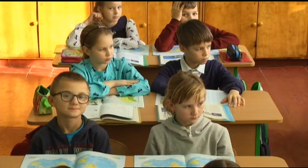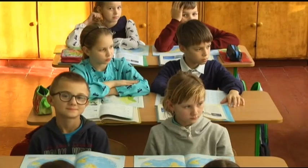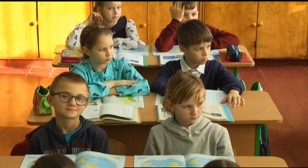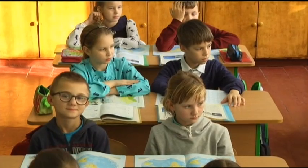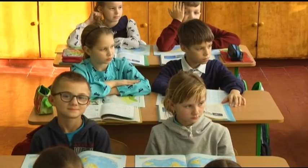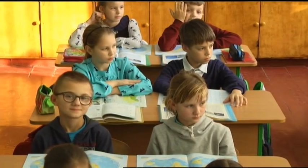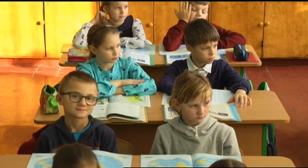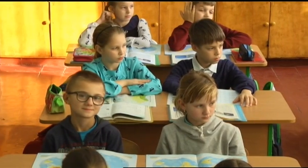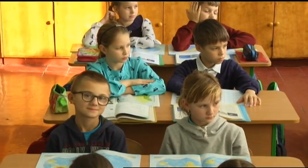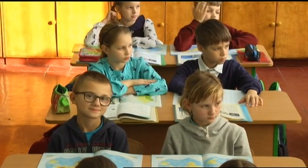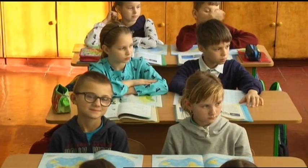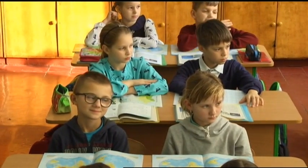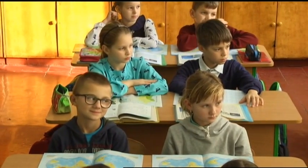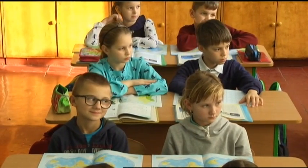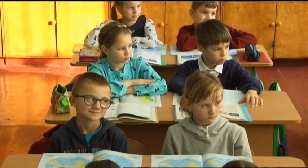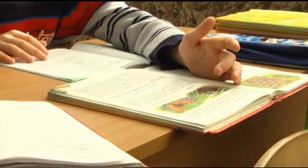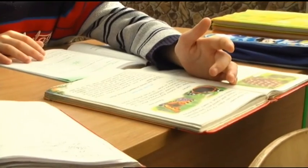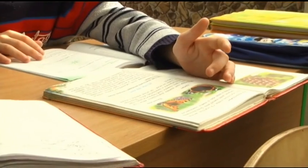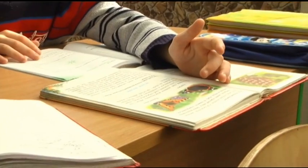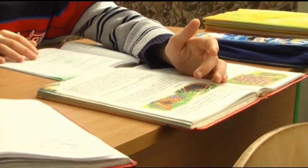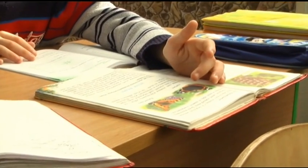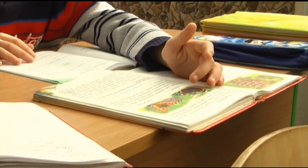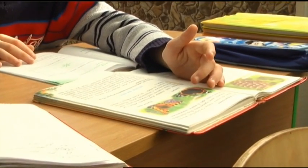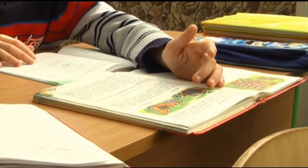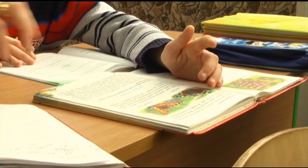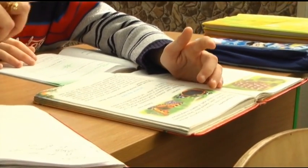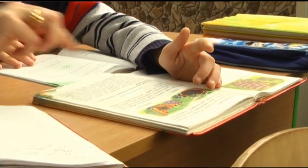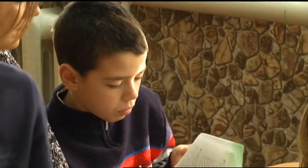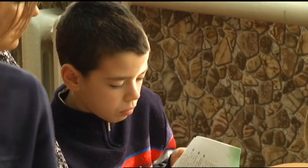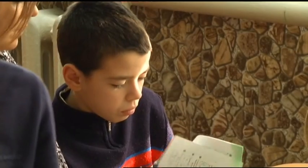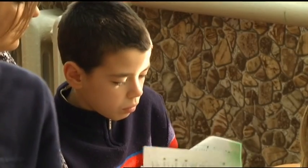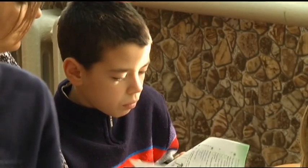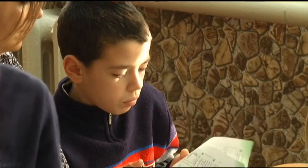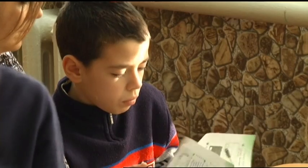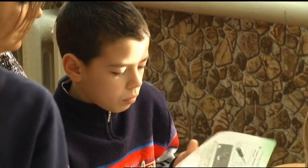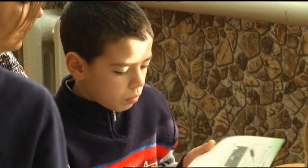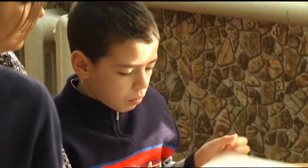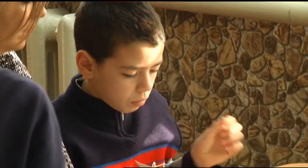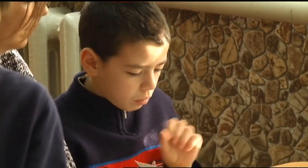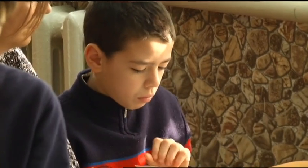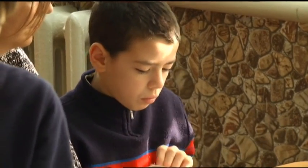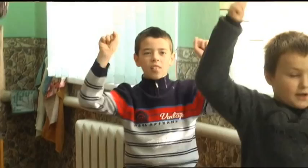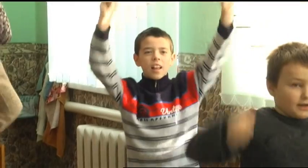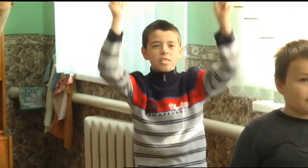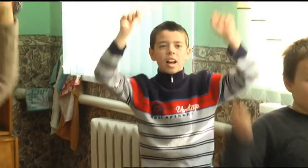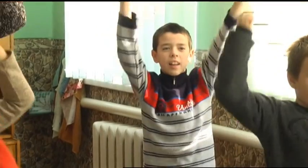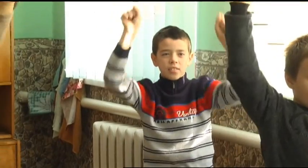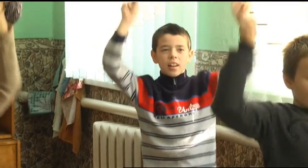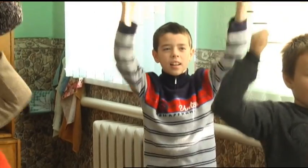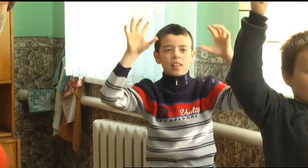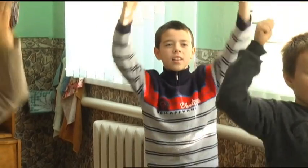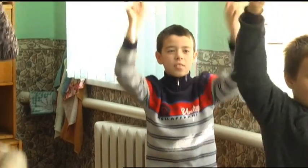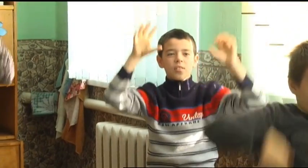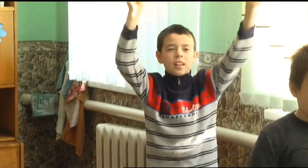У Голосківській загальноосвітній школі Летичівського району цьогоріч вперше впровадили клас з інклюзивною формою навчання. Про це